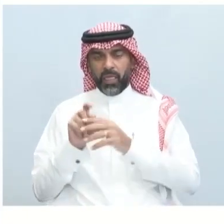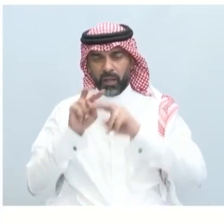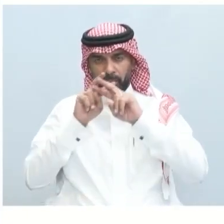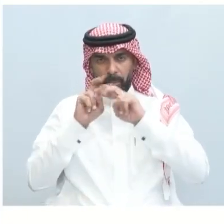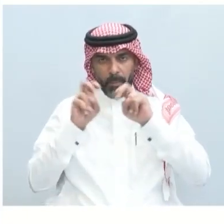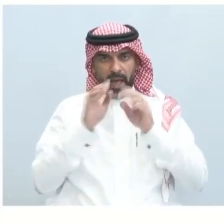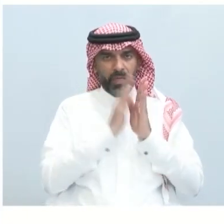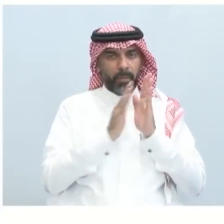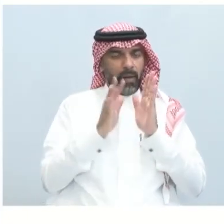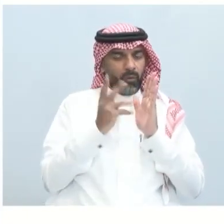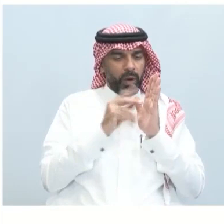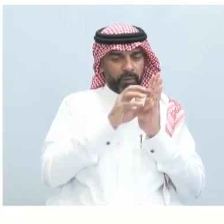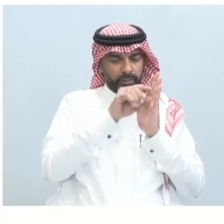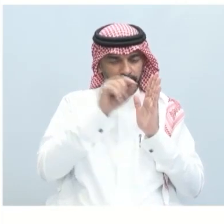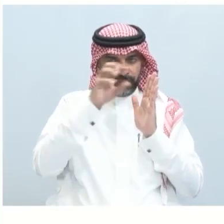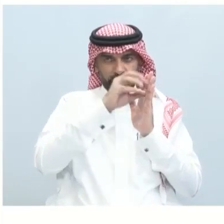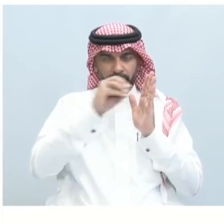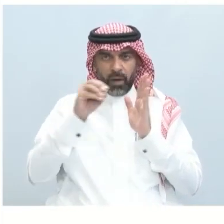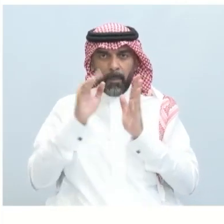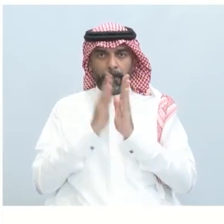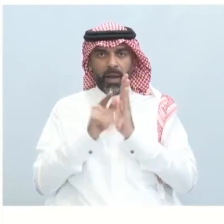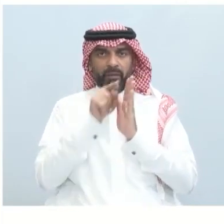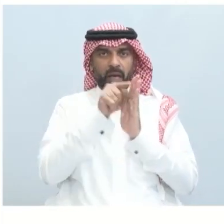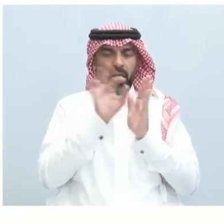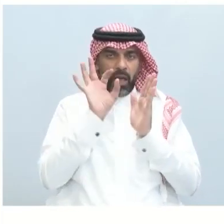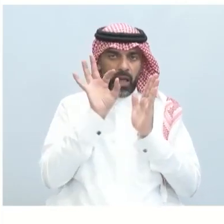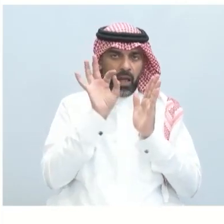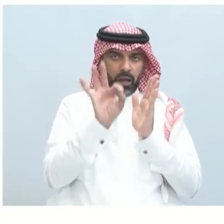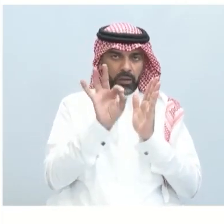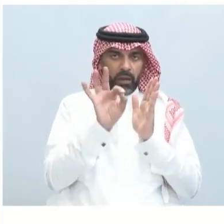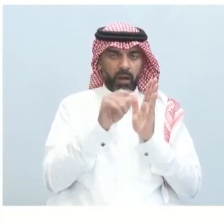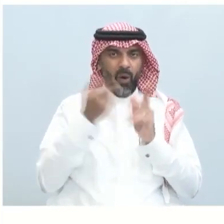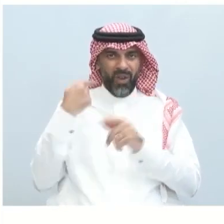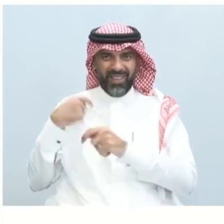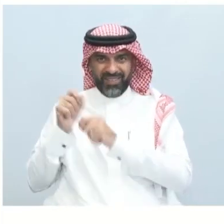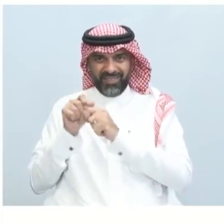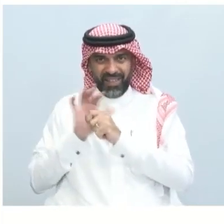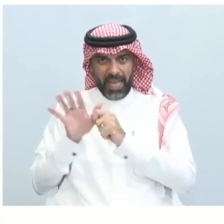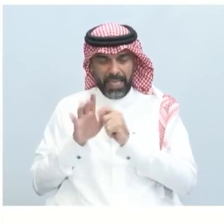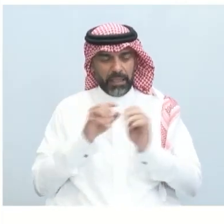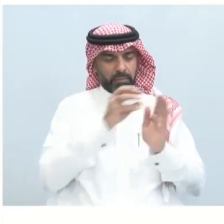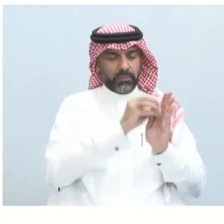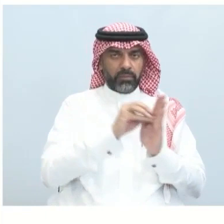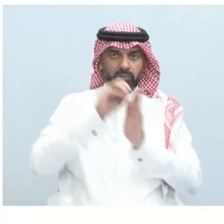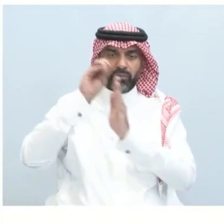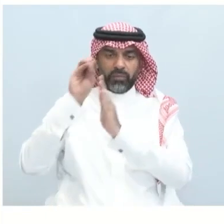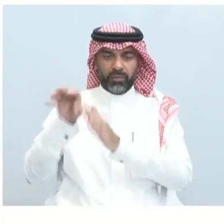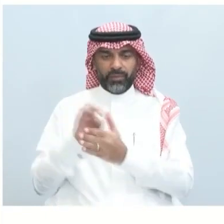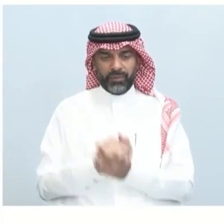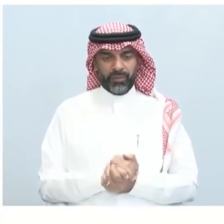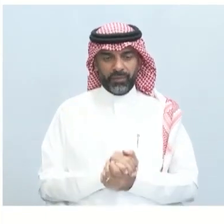نقوم بالضغط على Browser وتحميل ملف جهات الاتصال الذي قمنا بإنشائه مسبقاً في الجوجل شيتس.